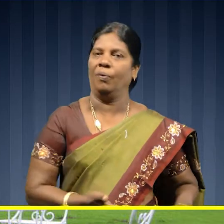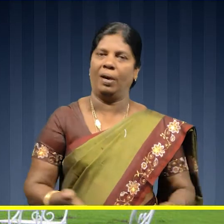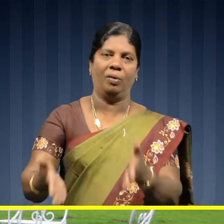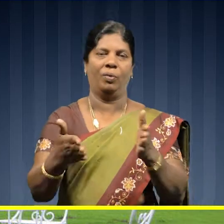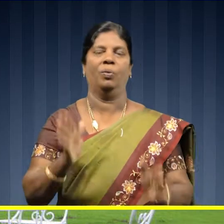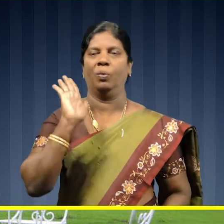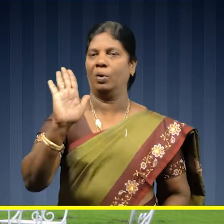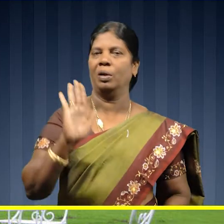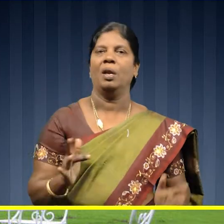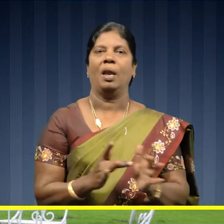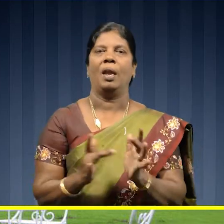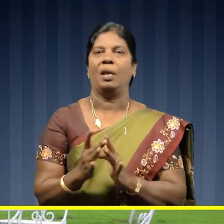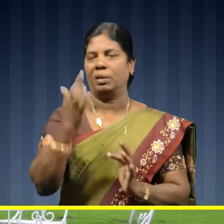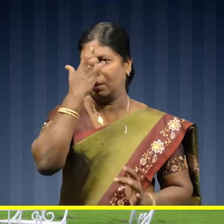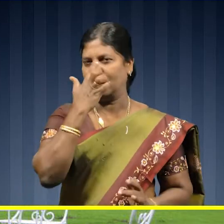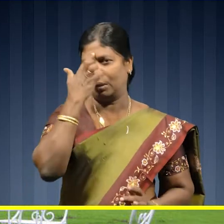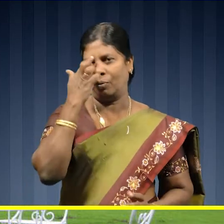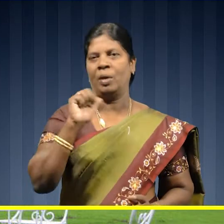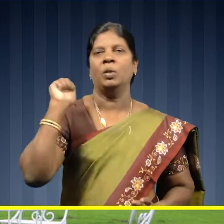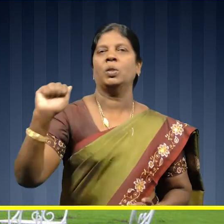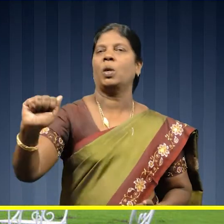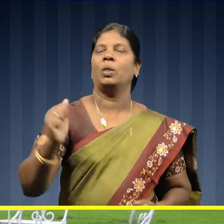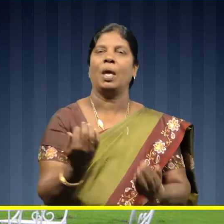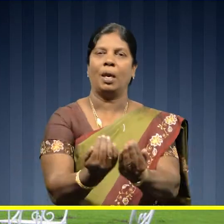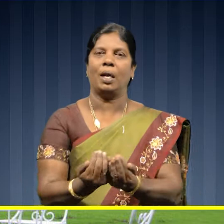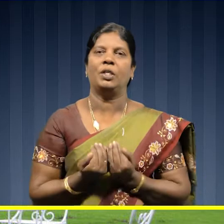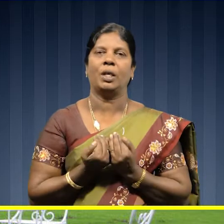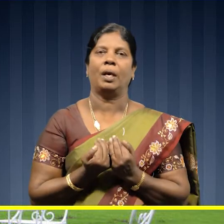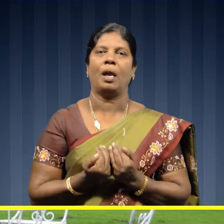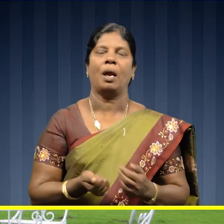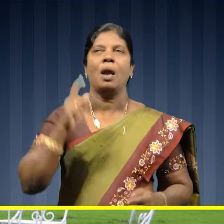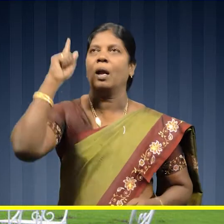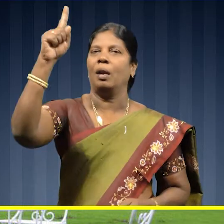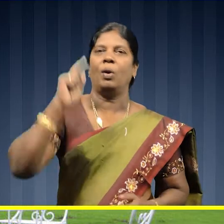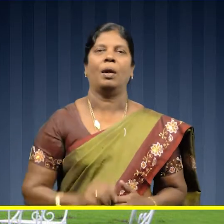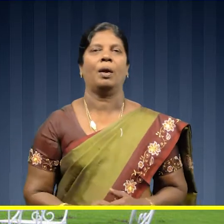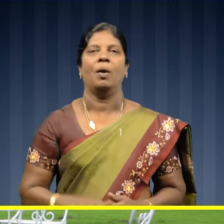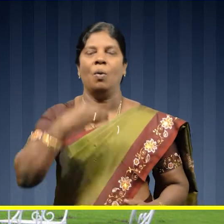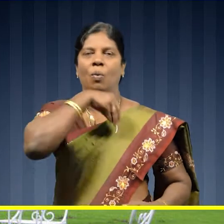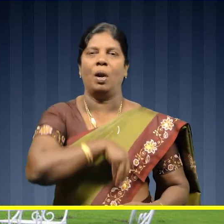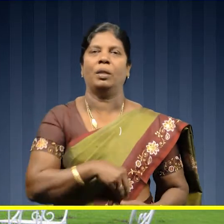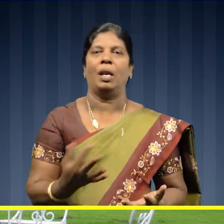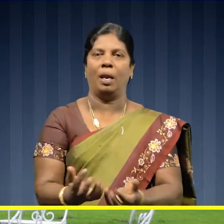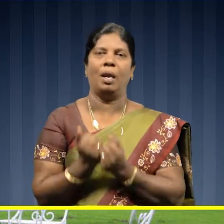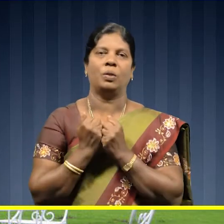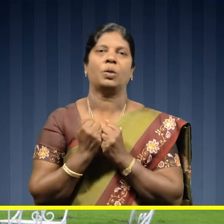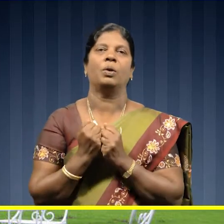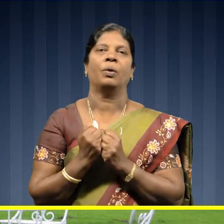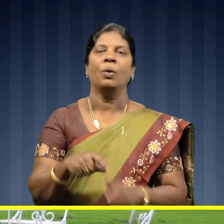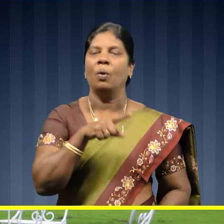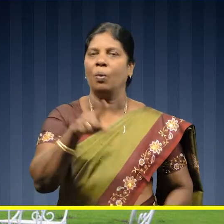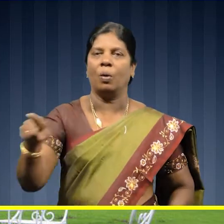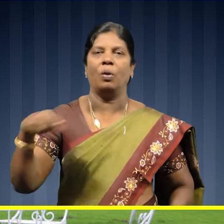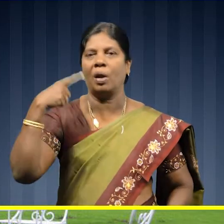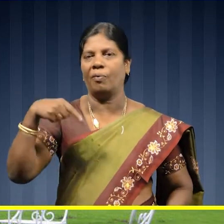வழி இருக்கிறது. ஆண்டவராகிய இயேசு கிறிஸ்துவை உங்கள் சொந்த இரட்சகராக, கடவுளாக